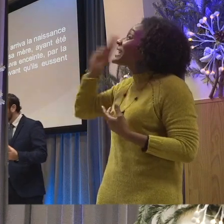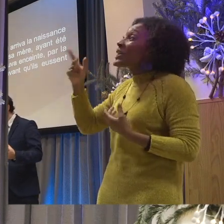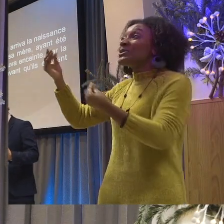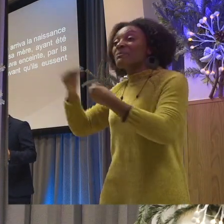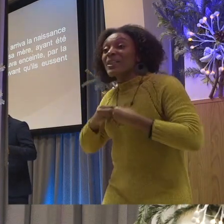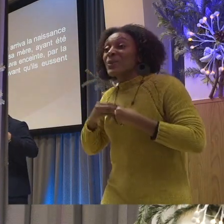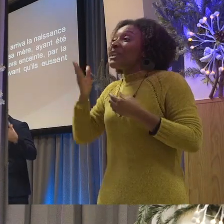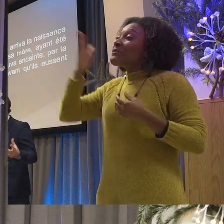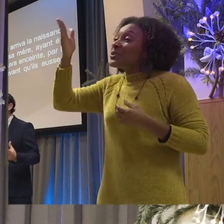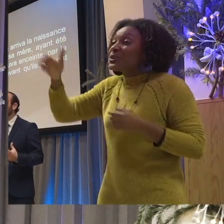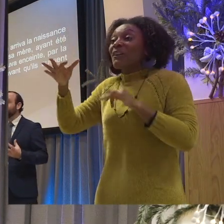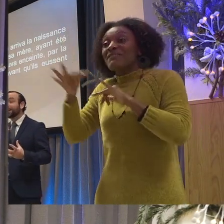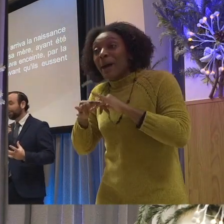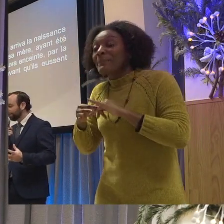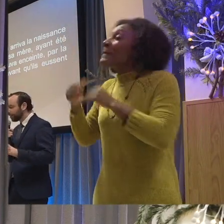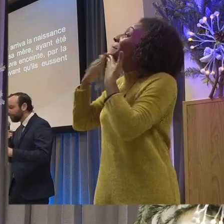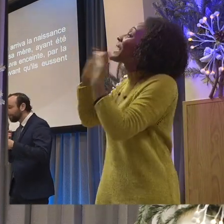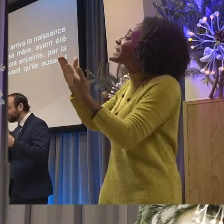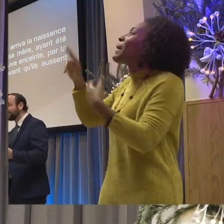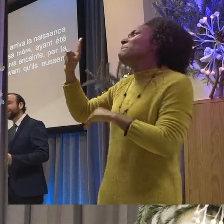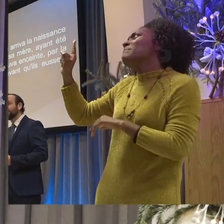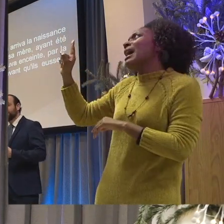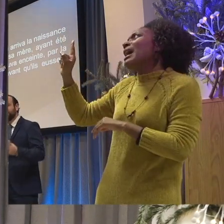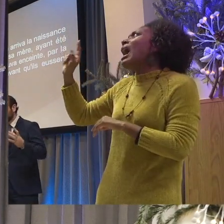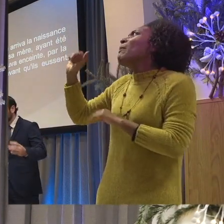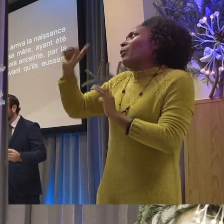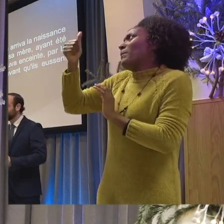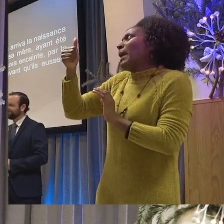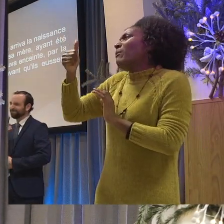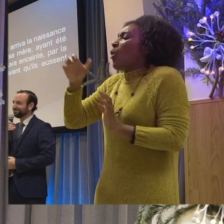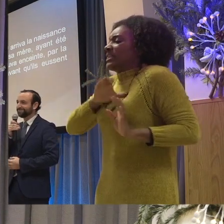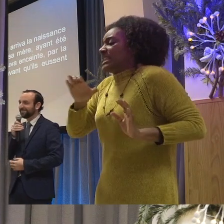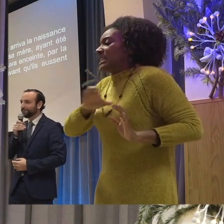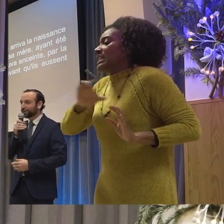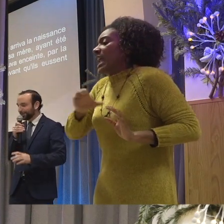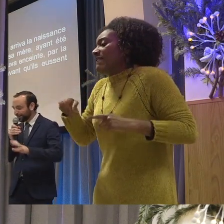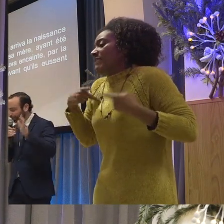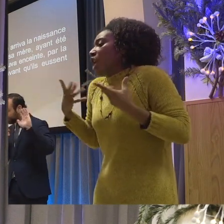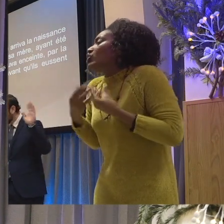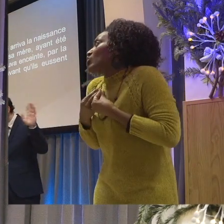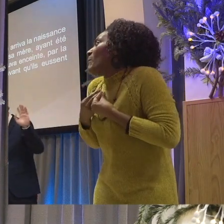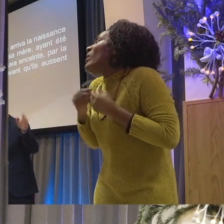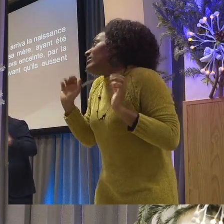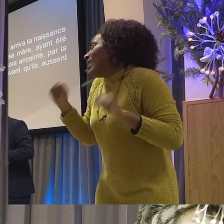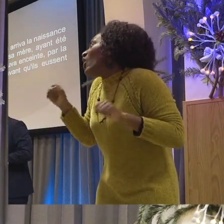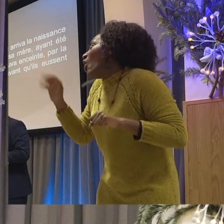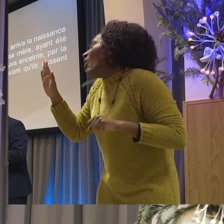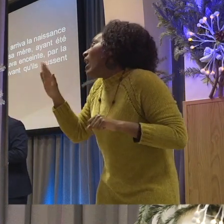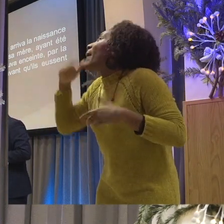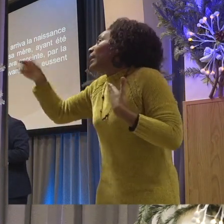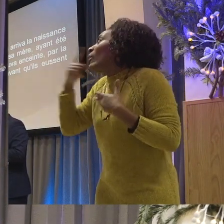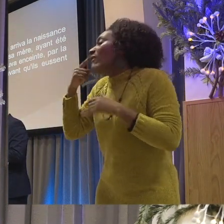de m'avoir donné ma future femme, mais on va quand même vérifier en vivant ensemble. Moi, j'appelle ça un manque de foi, vous appelez ça comme vous